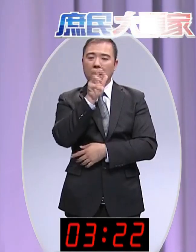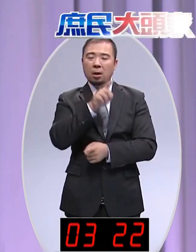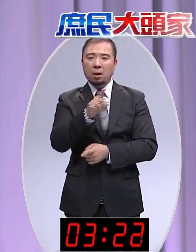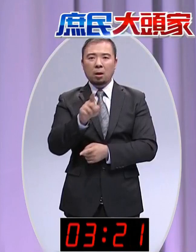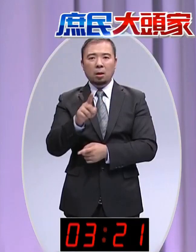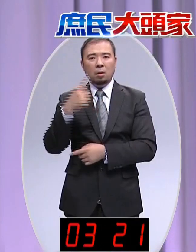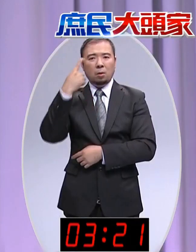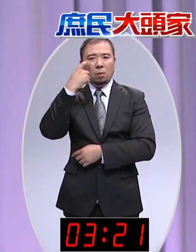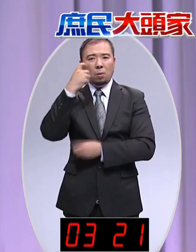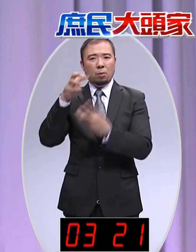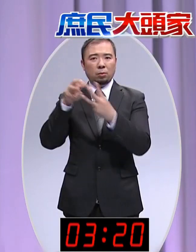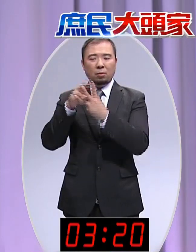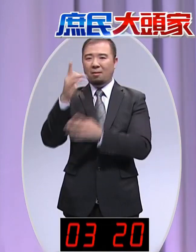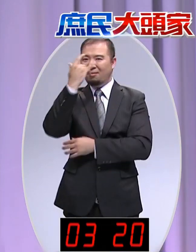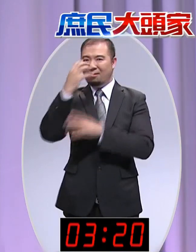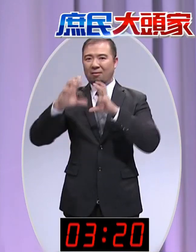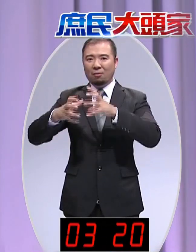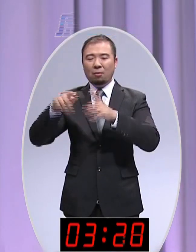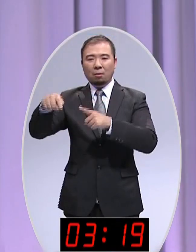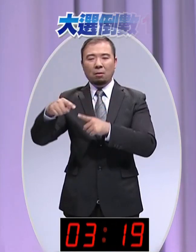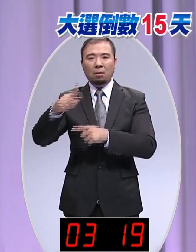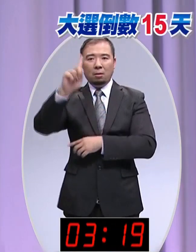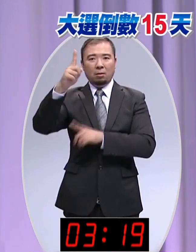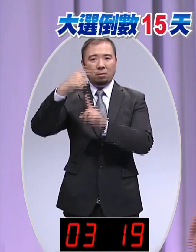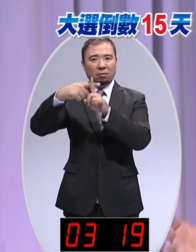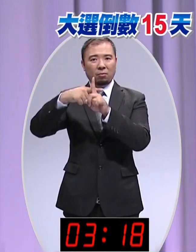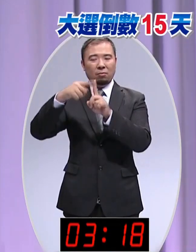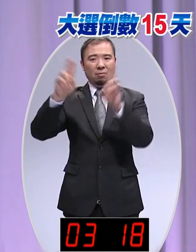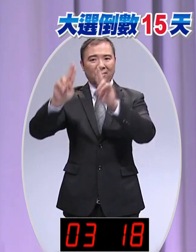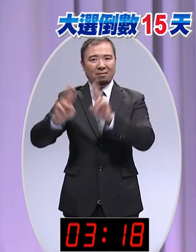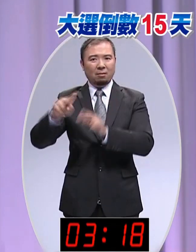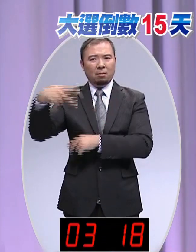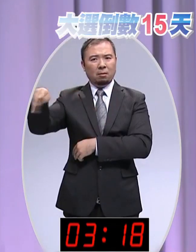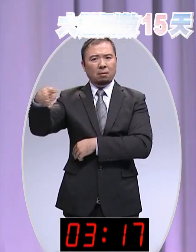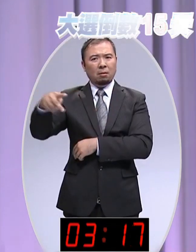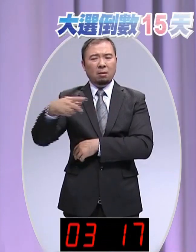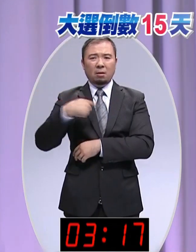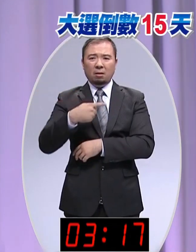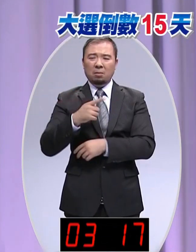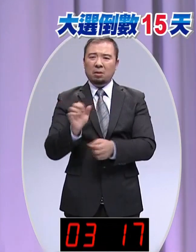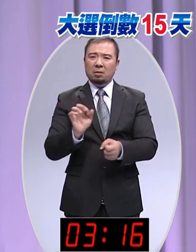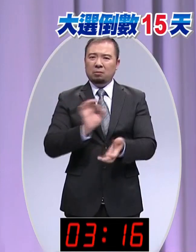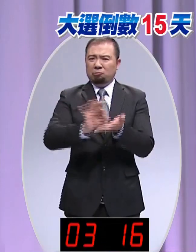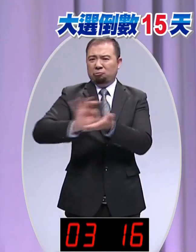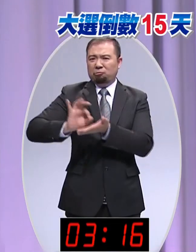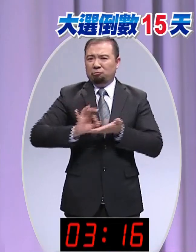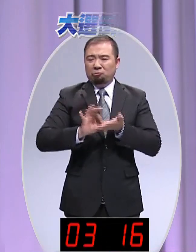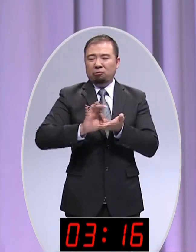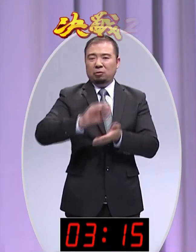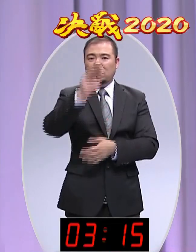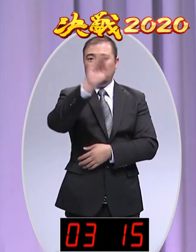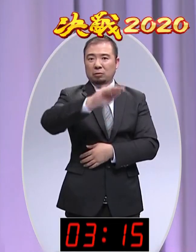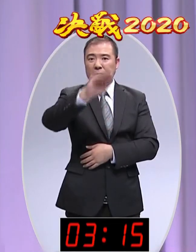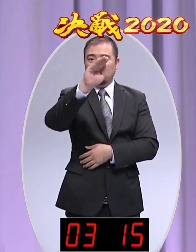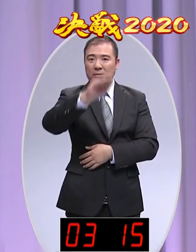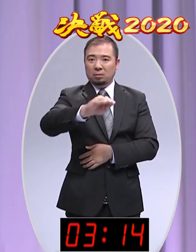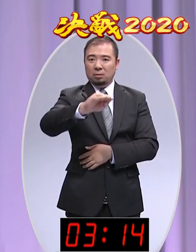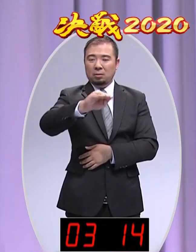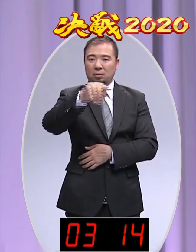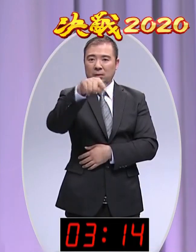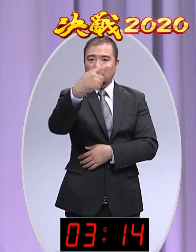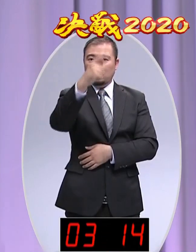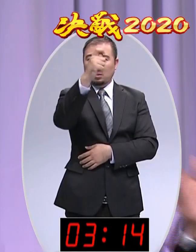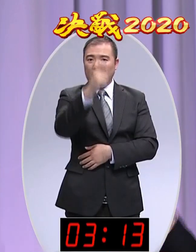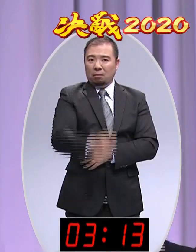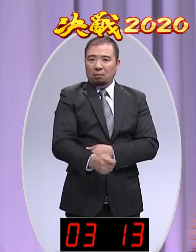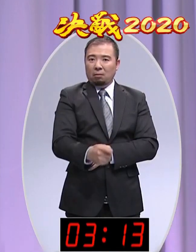费才2块多，我们为什么要多花9100亿？为什么台湾人要多花